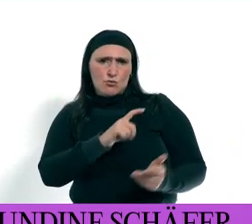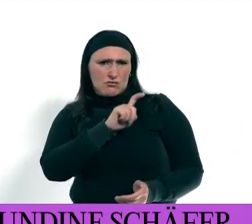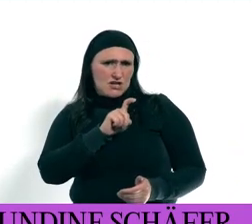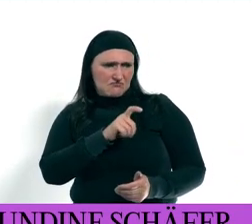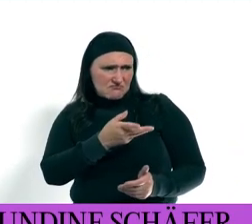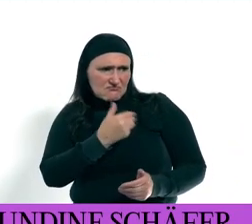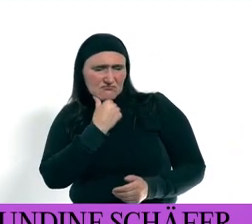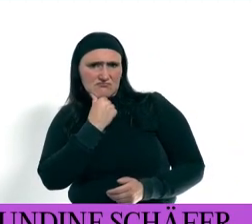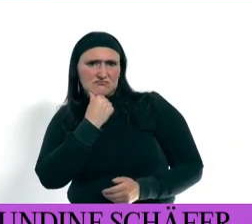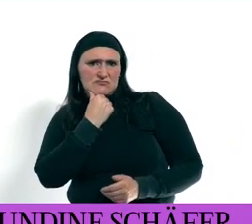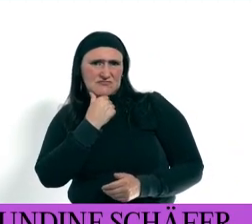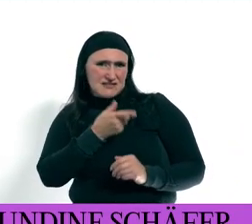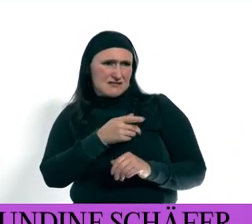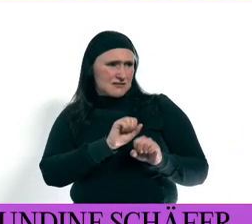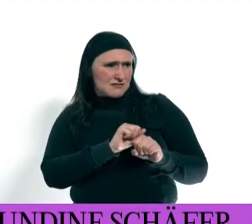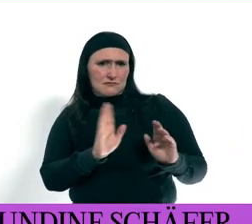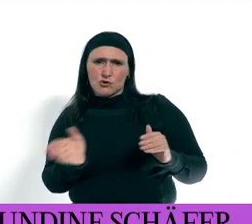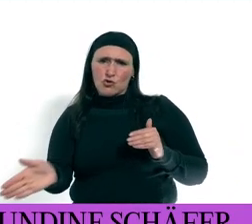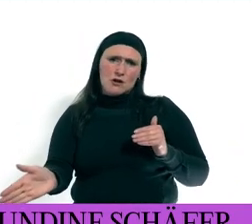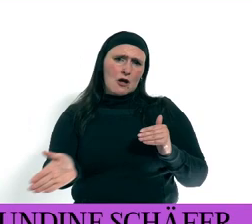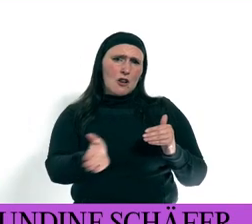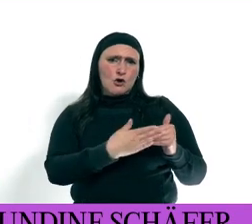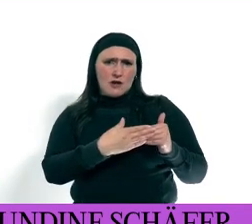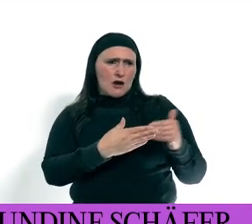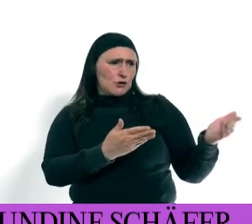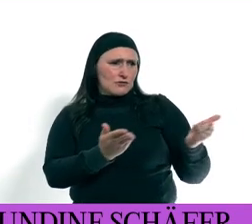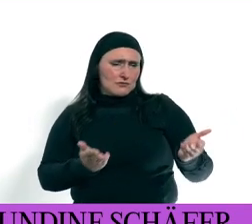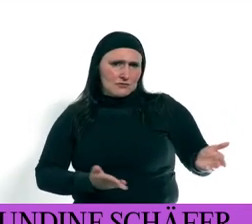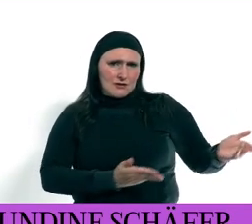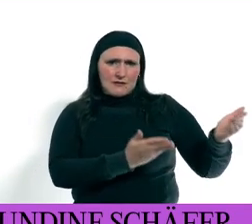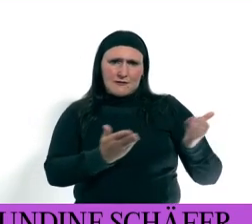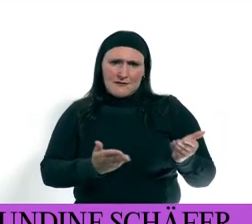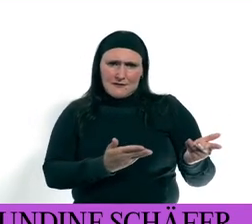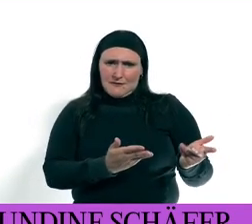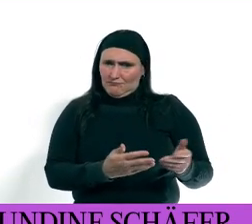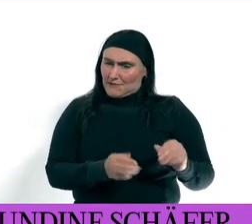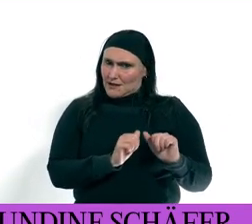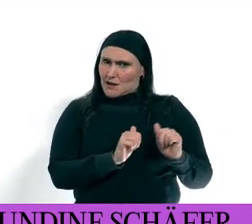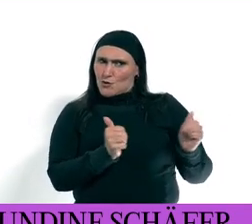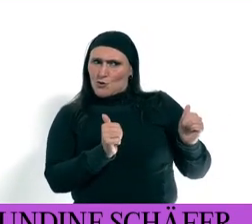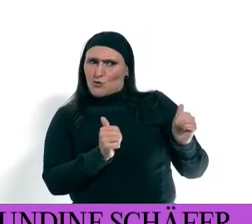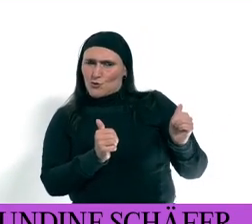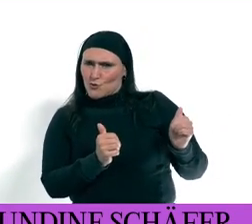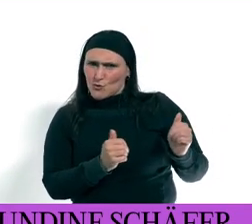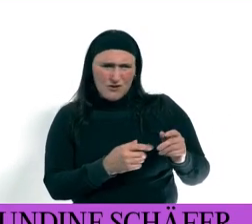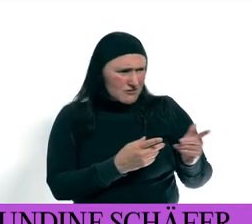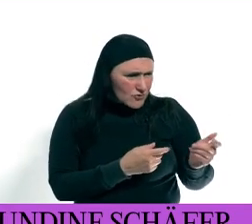Wir haben natürlich Kontakt aufgenommen in der Zeit des Lockdowns, gefragt, wie geht es